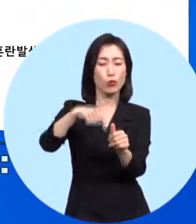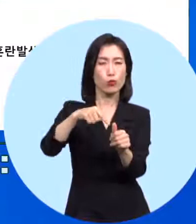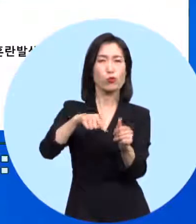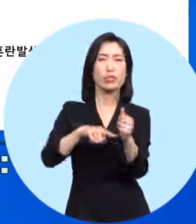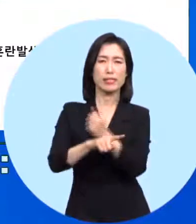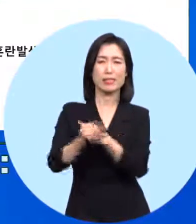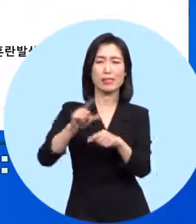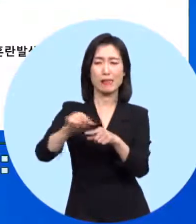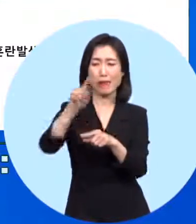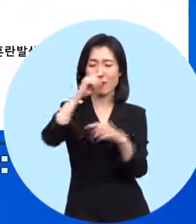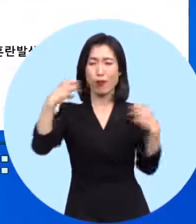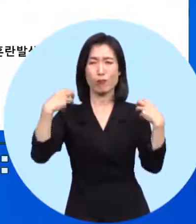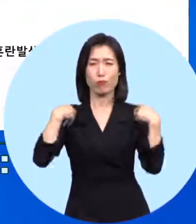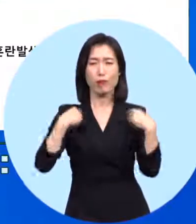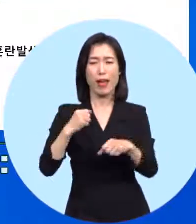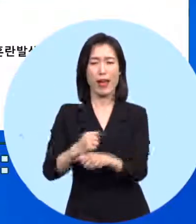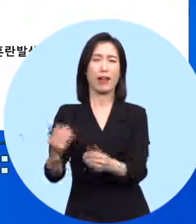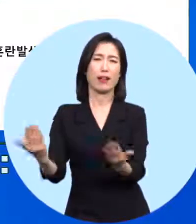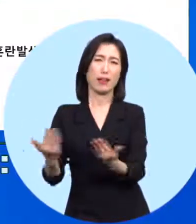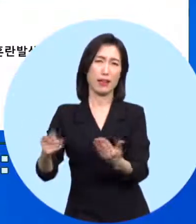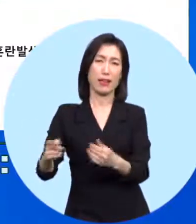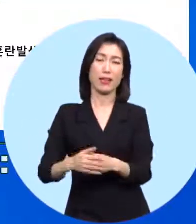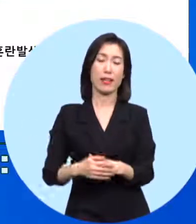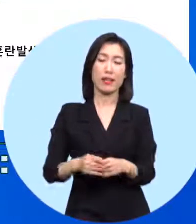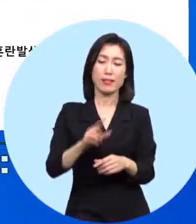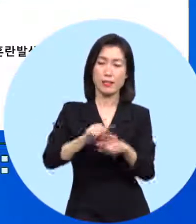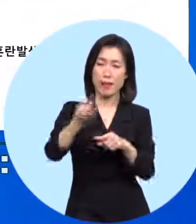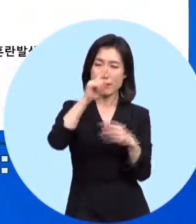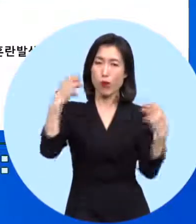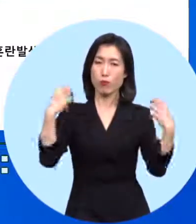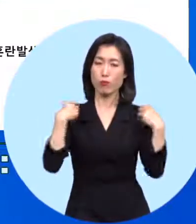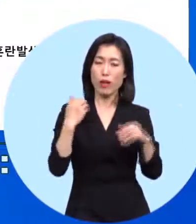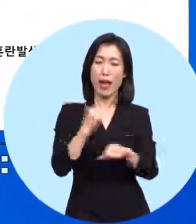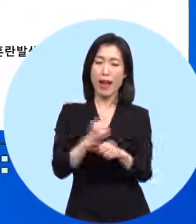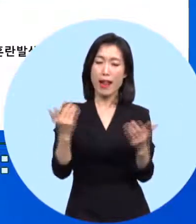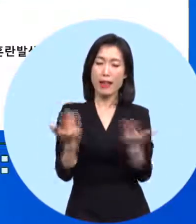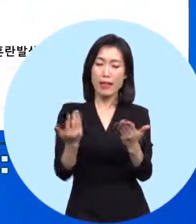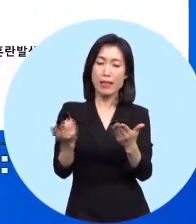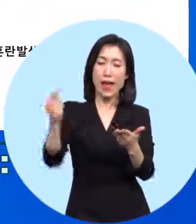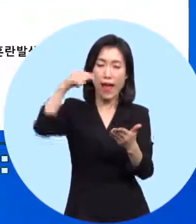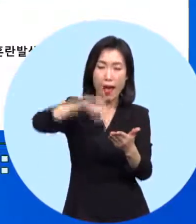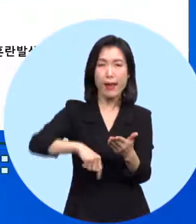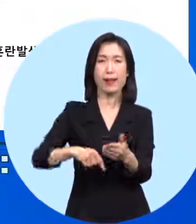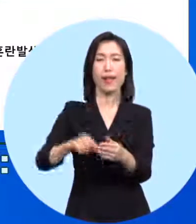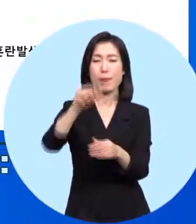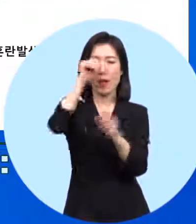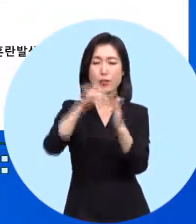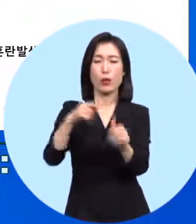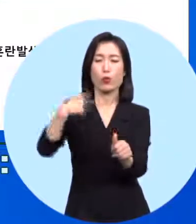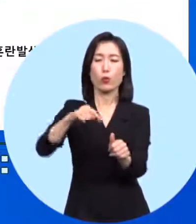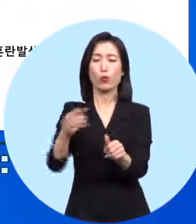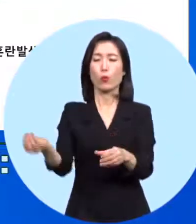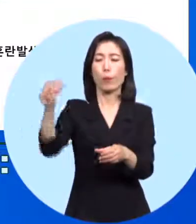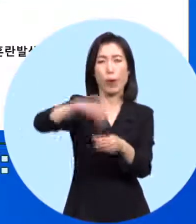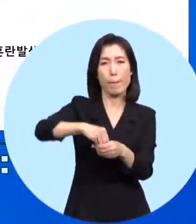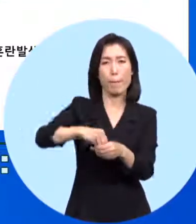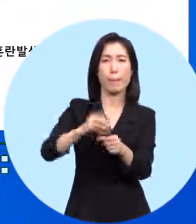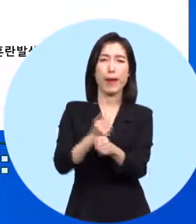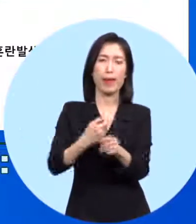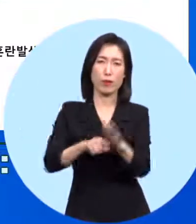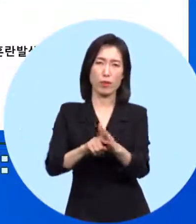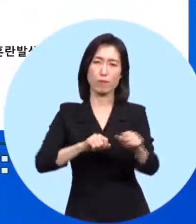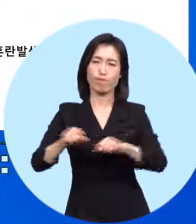얼굴입니다. 지자체법 사무에다가 평생교육을 넣으려고 지금 노력하고 있는